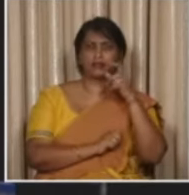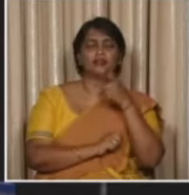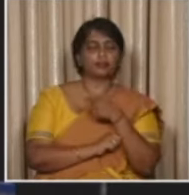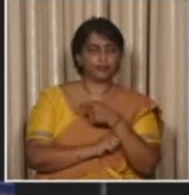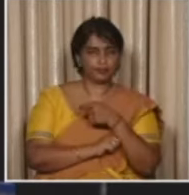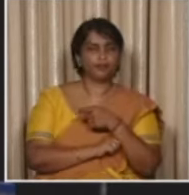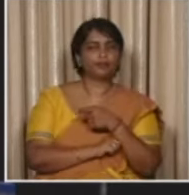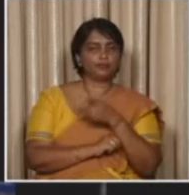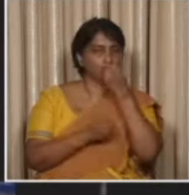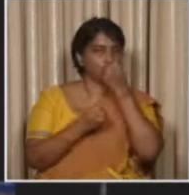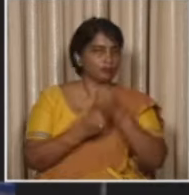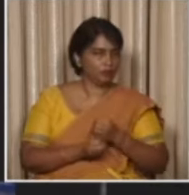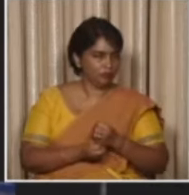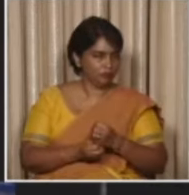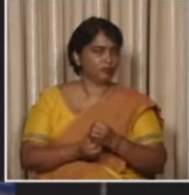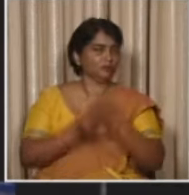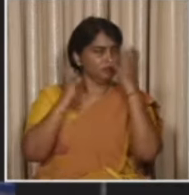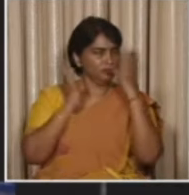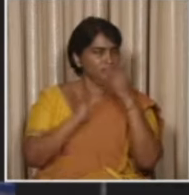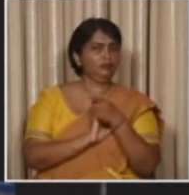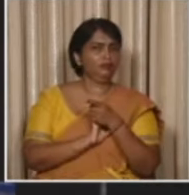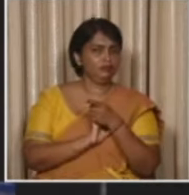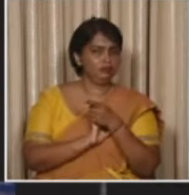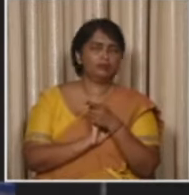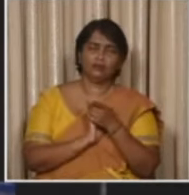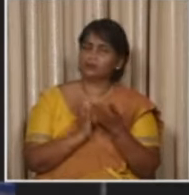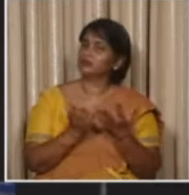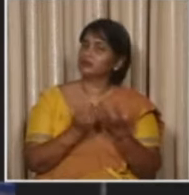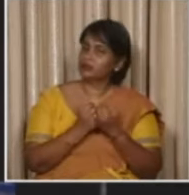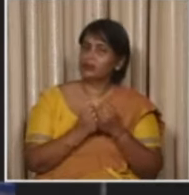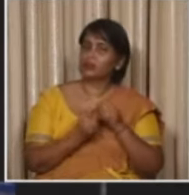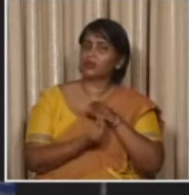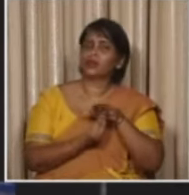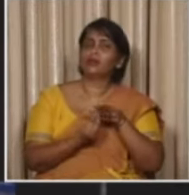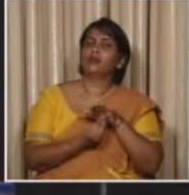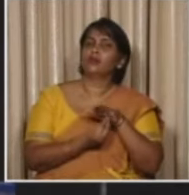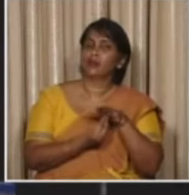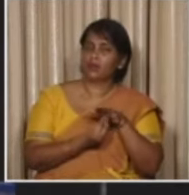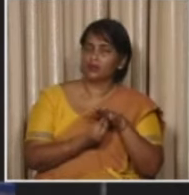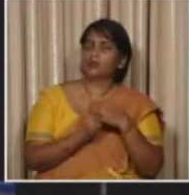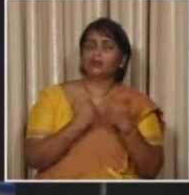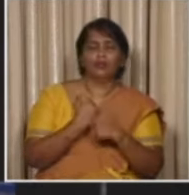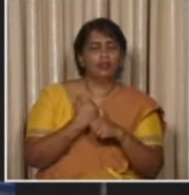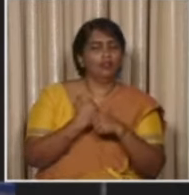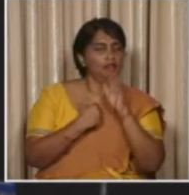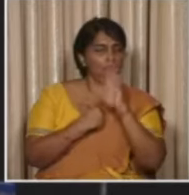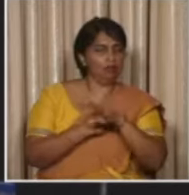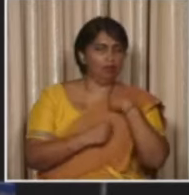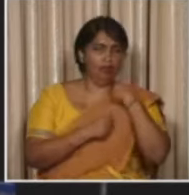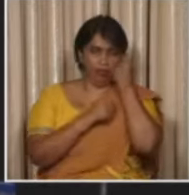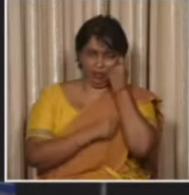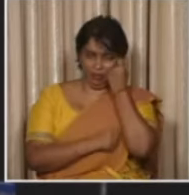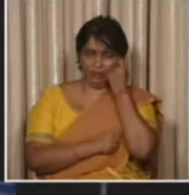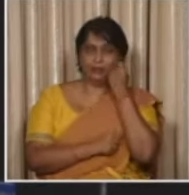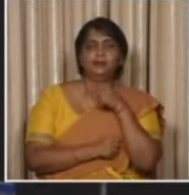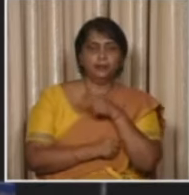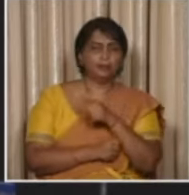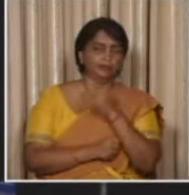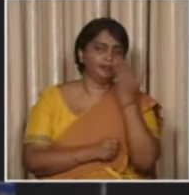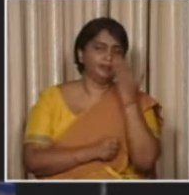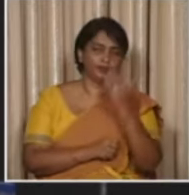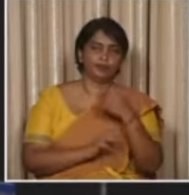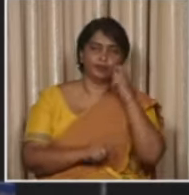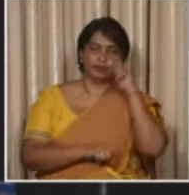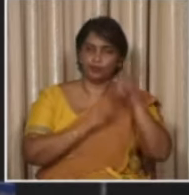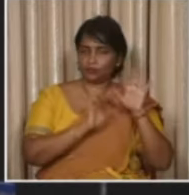മേ ബോംബെ പുപുറവാ ലീമട്ട അവശ്യകരണ പരിസരയ നിർമ്മാണയ കറാക്കിയ സഖയ ഏത്തിവനോ മേ രട്ടേ